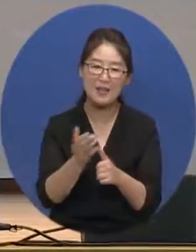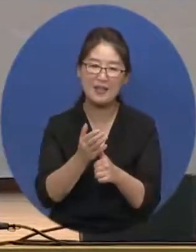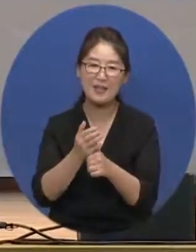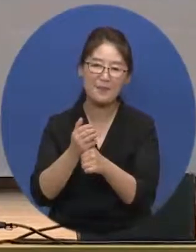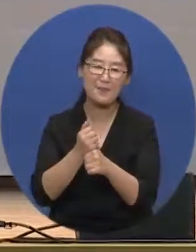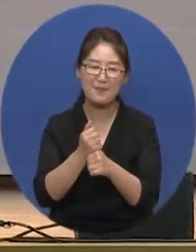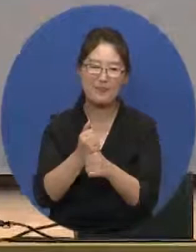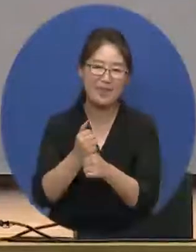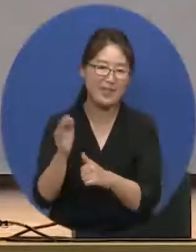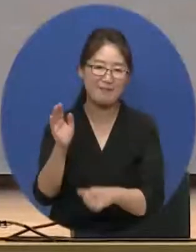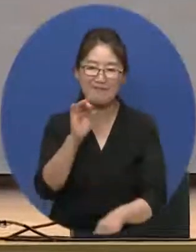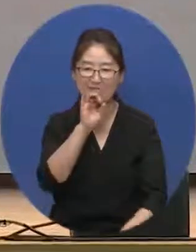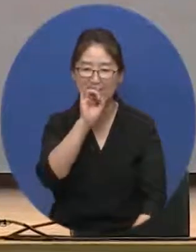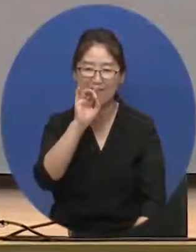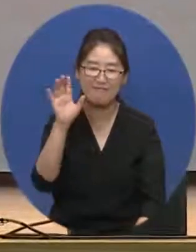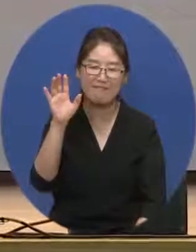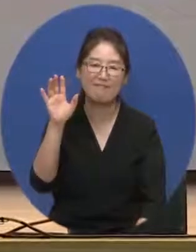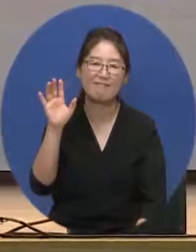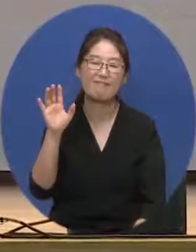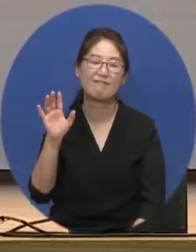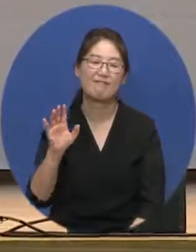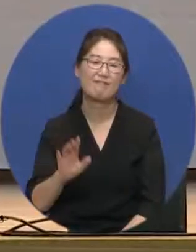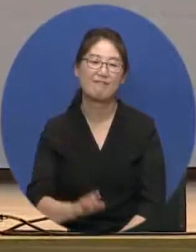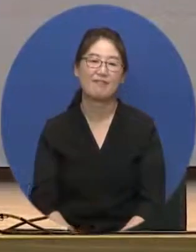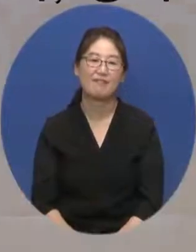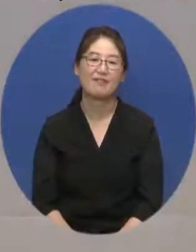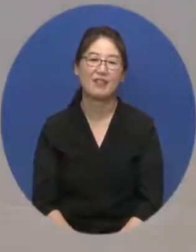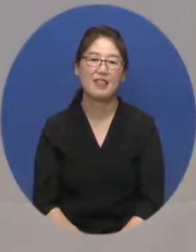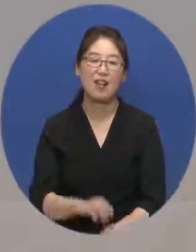잡을 수 있나요?